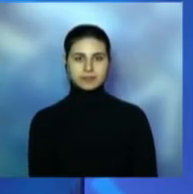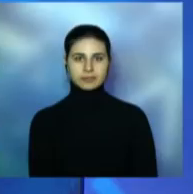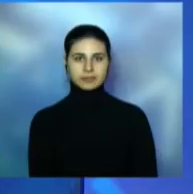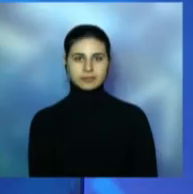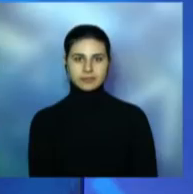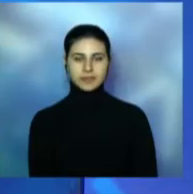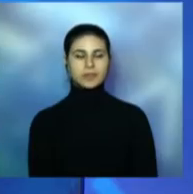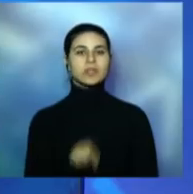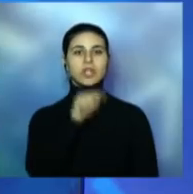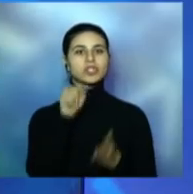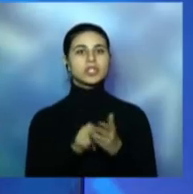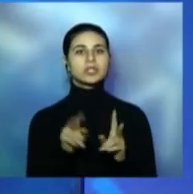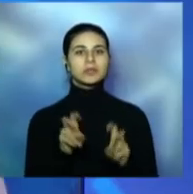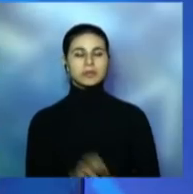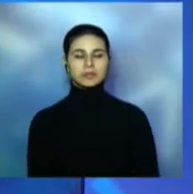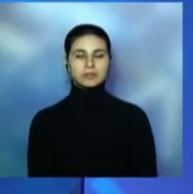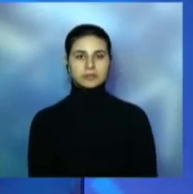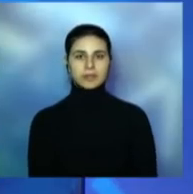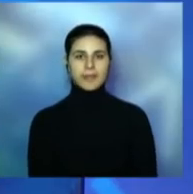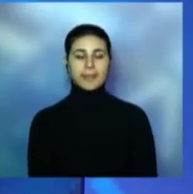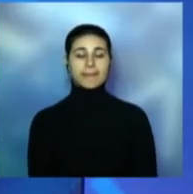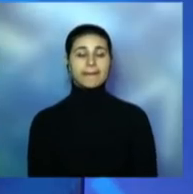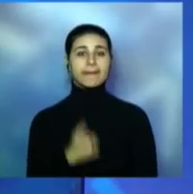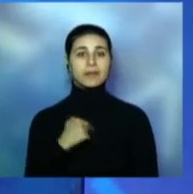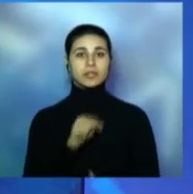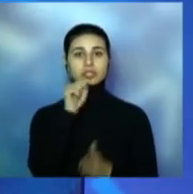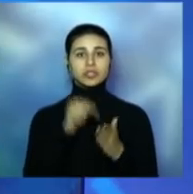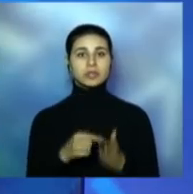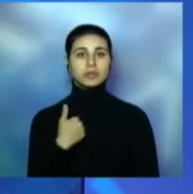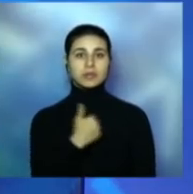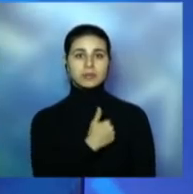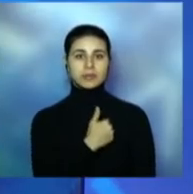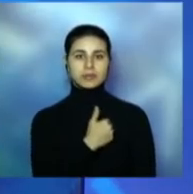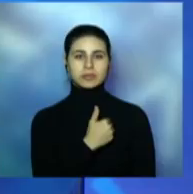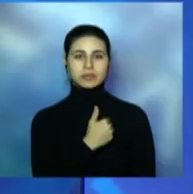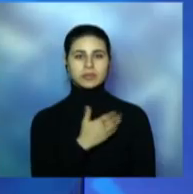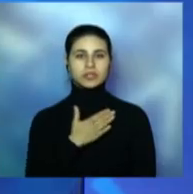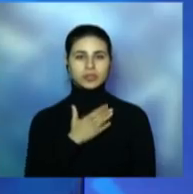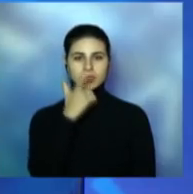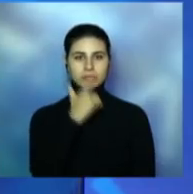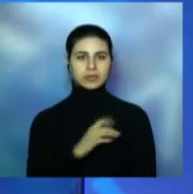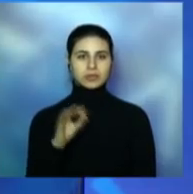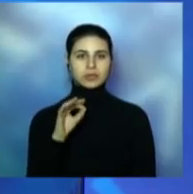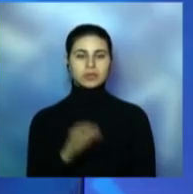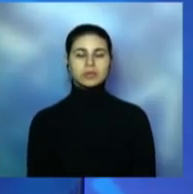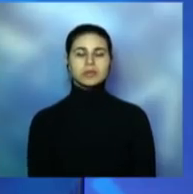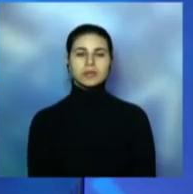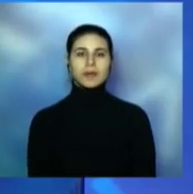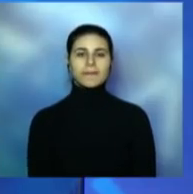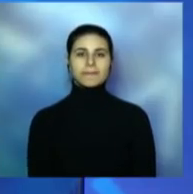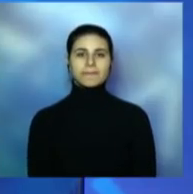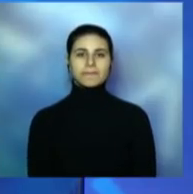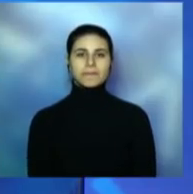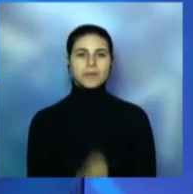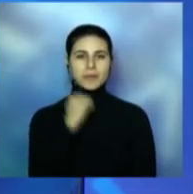დილამშვიდობისა და დასვით კითხვა ქალბატონო. დიახ, მე კითხვა მაქვს და სათქმელი ჩემ საკუთარ თავზე. მე